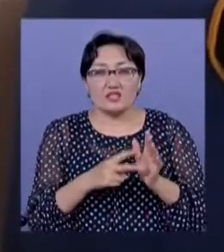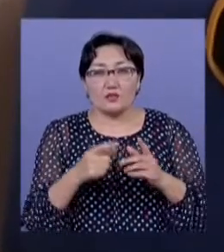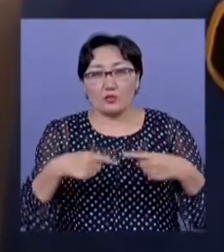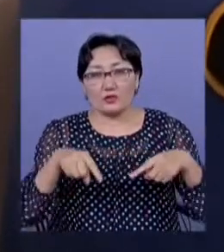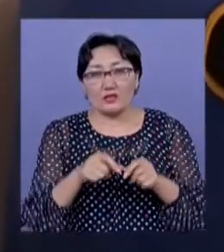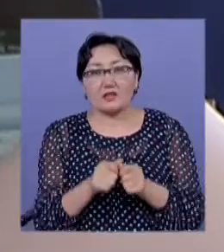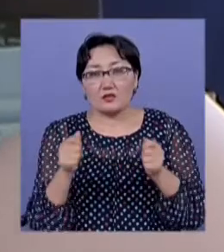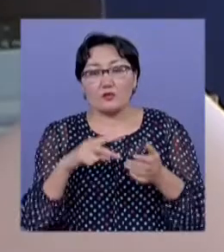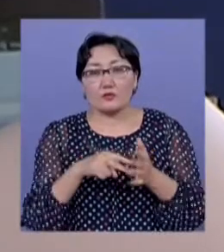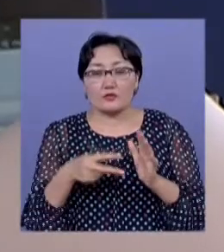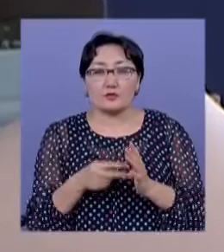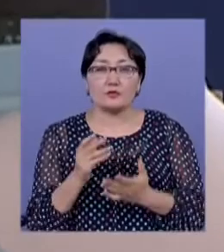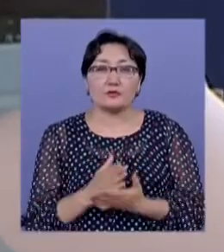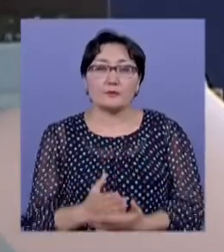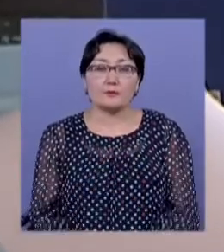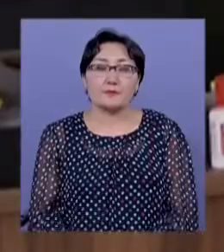көзделуде.